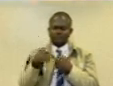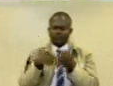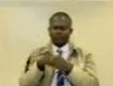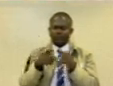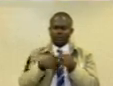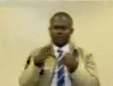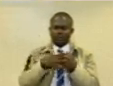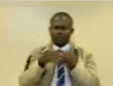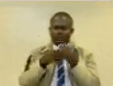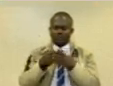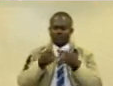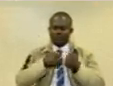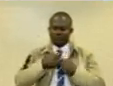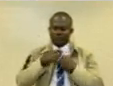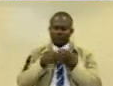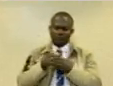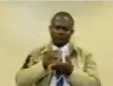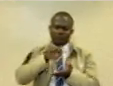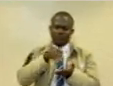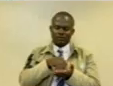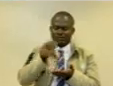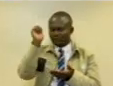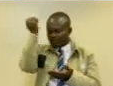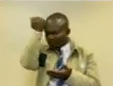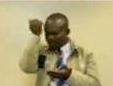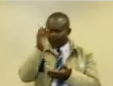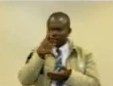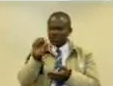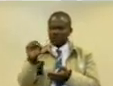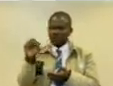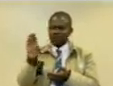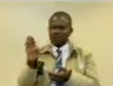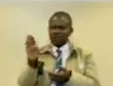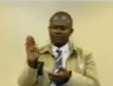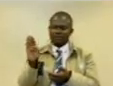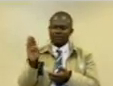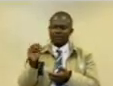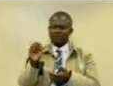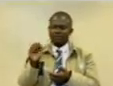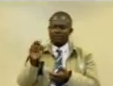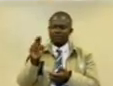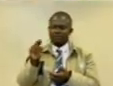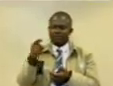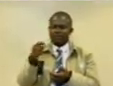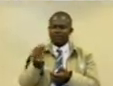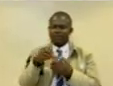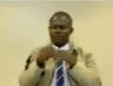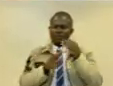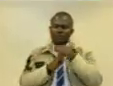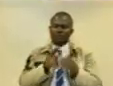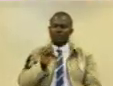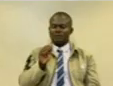442,690 by'amafaranga y'u Rwanda ku kigo cy'igihugu cy'ubwishingizi RSSB Mitwanga B umuyobozi mukuru wa MTN